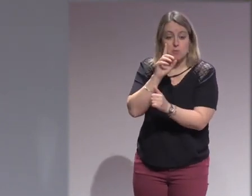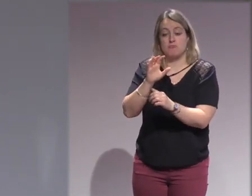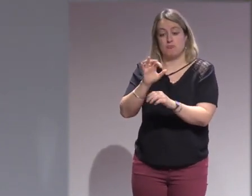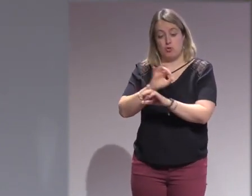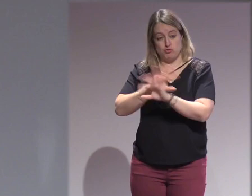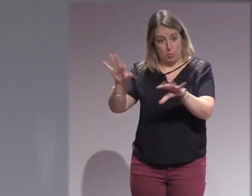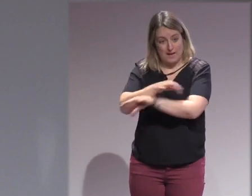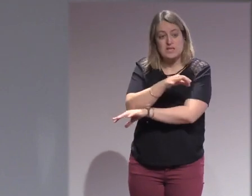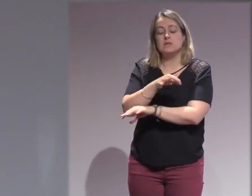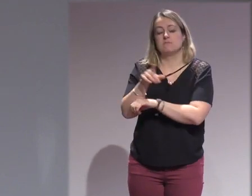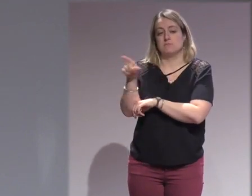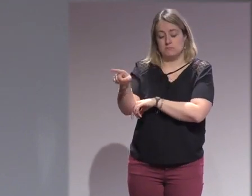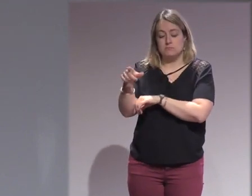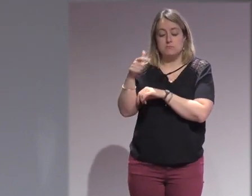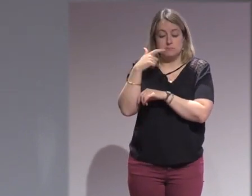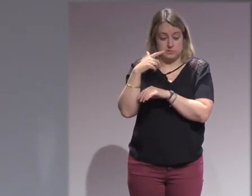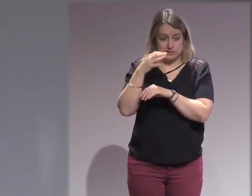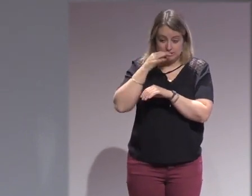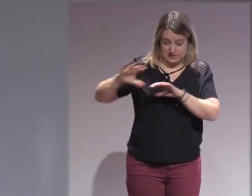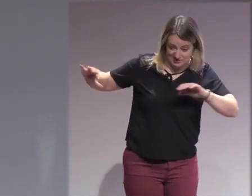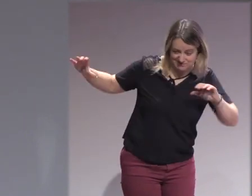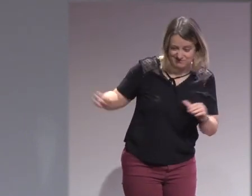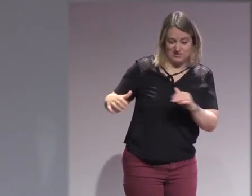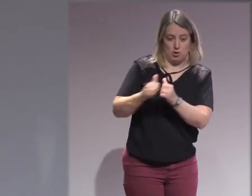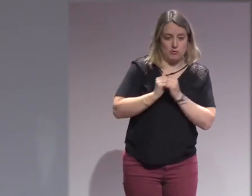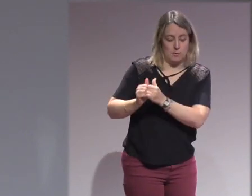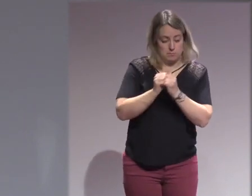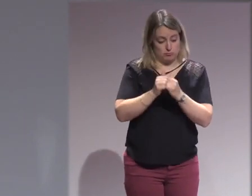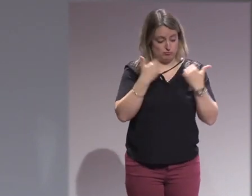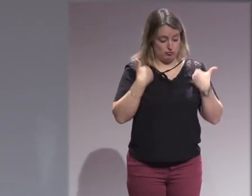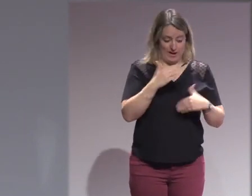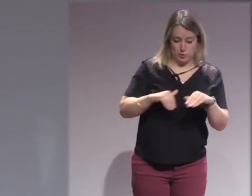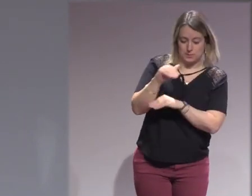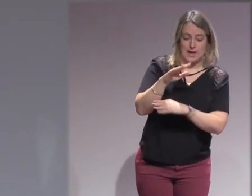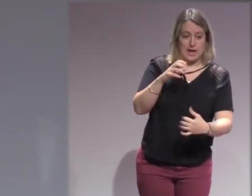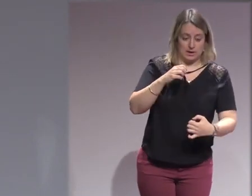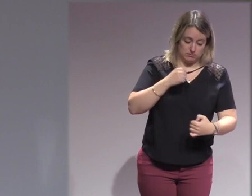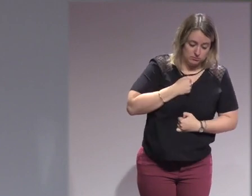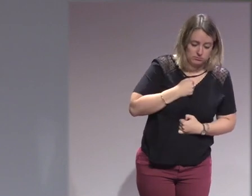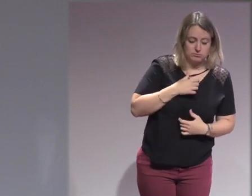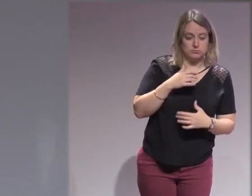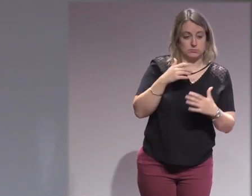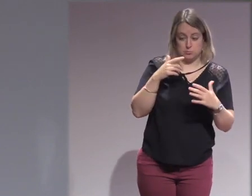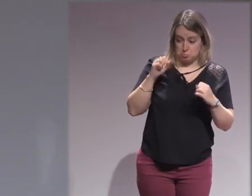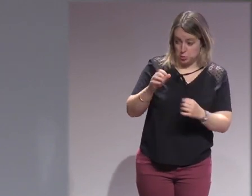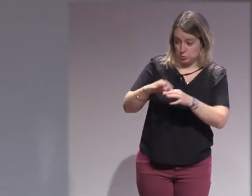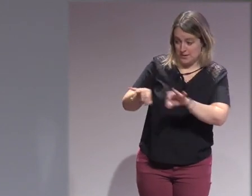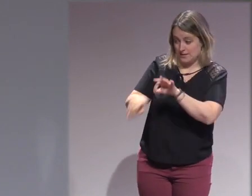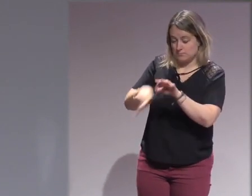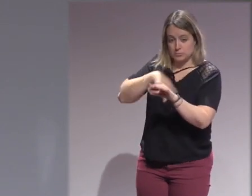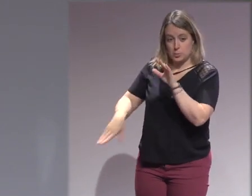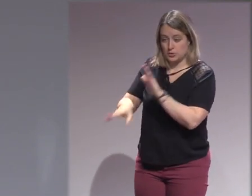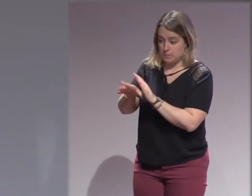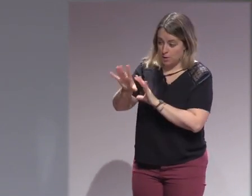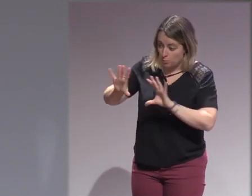Corée pour dire qu'effectivement, en fait, en tant qu'adopté adulte, on a aussi un poids à jouer dans nos pays de départ en se disant qu'est-ce qui pousse encore